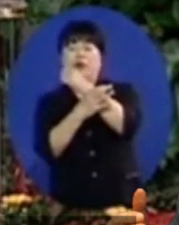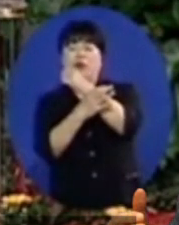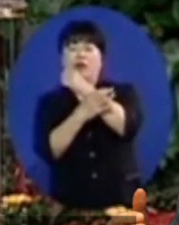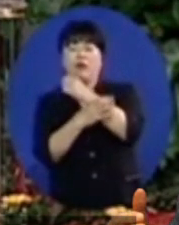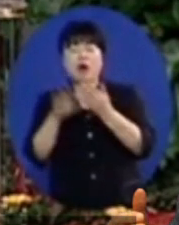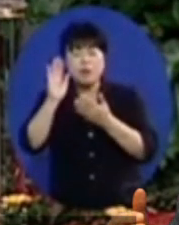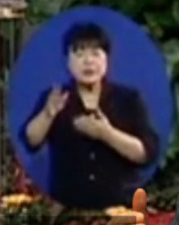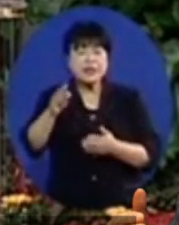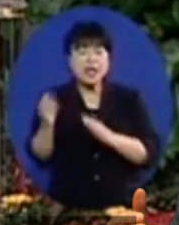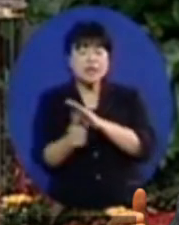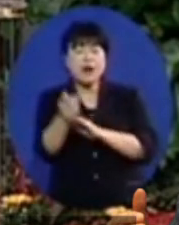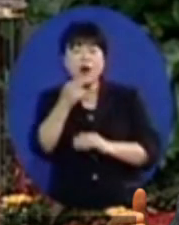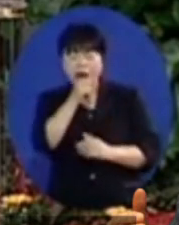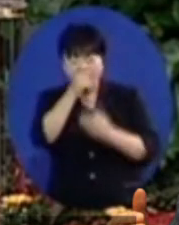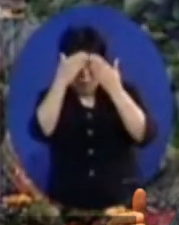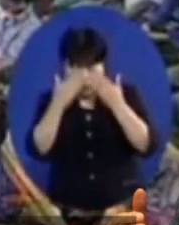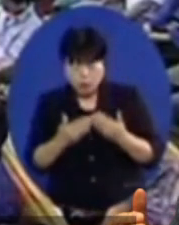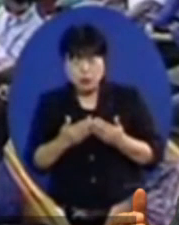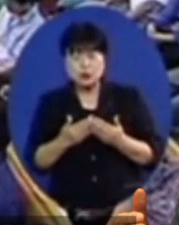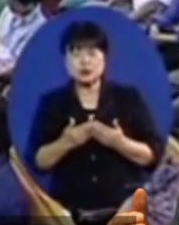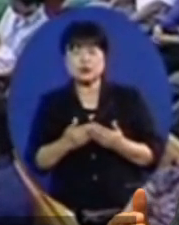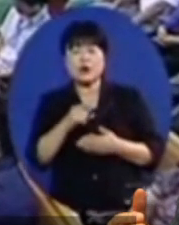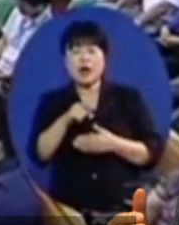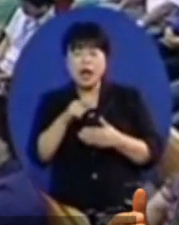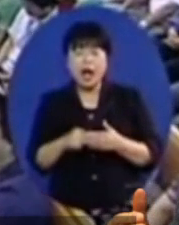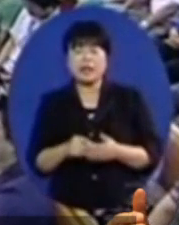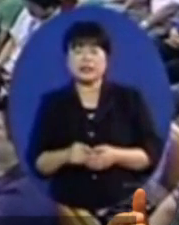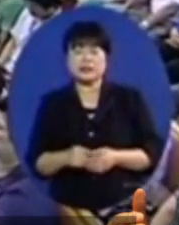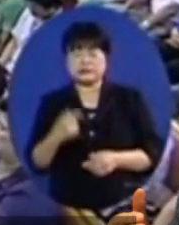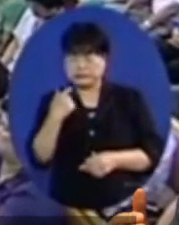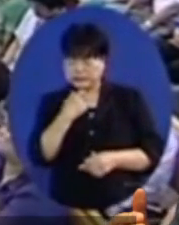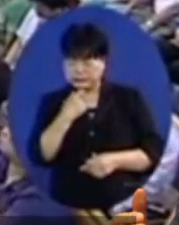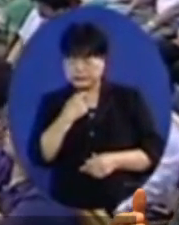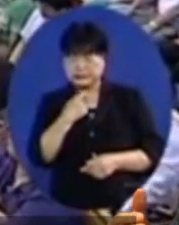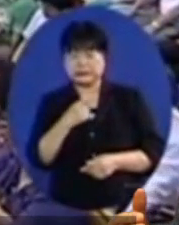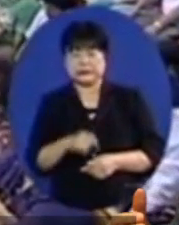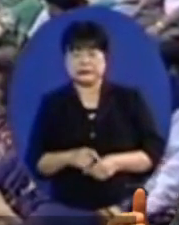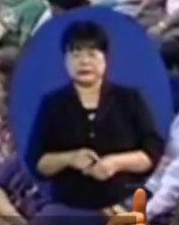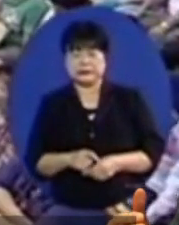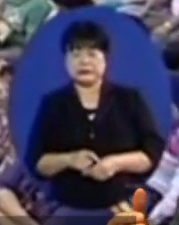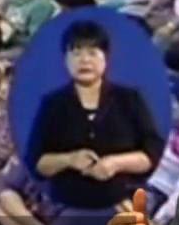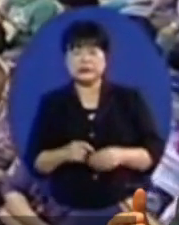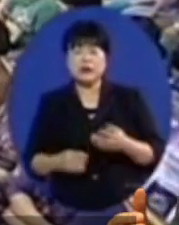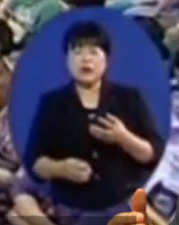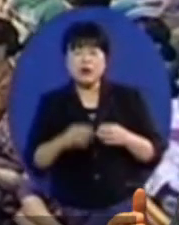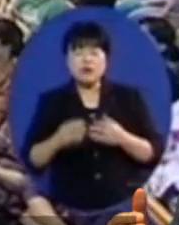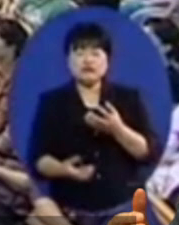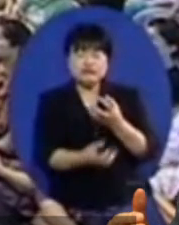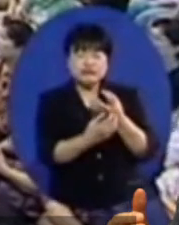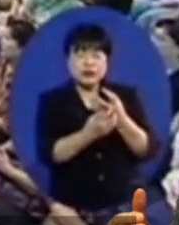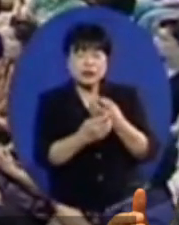않는 교도소 안에서 그는 제수다리 가장 싫어하는 주방설거지를 해야 했던 것입니다. 그는 날마다 하루 세